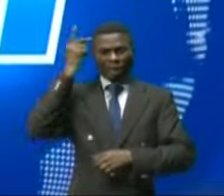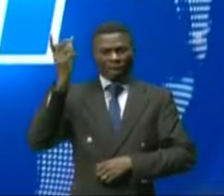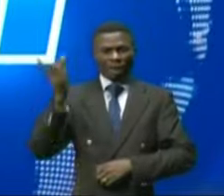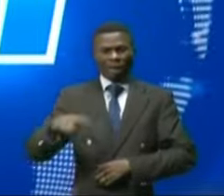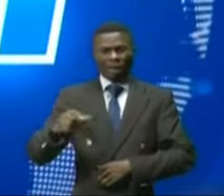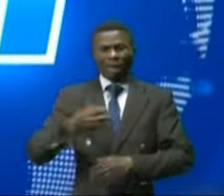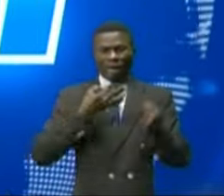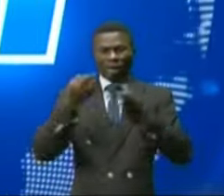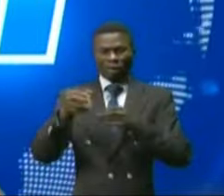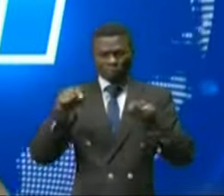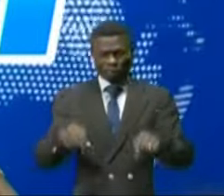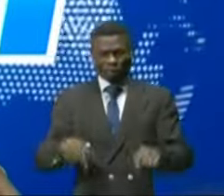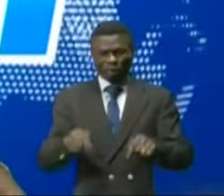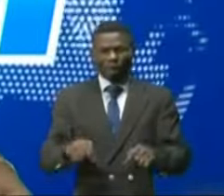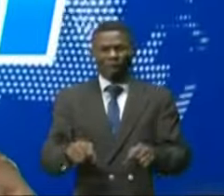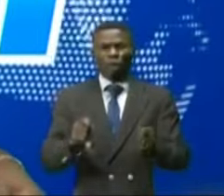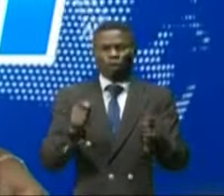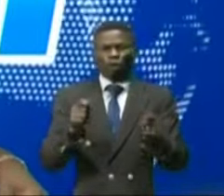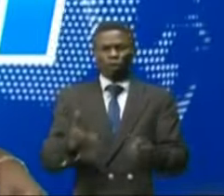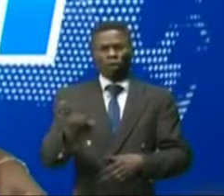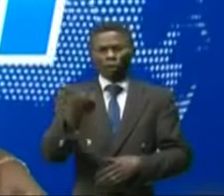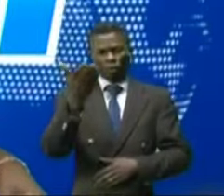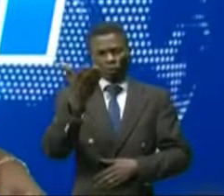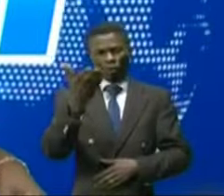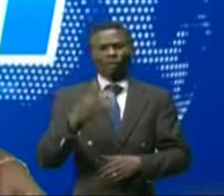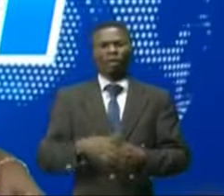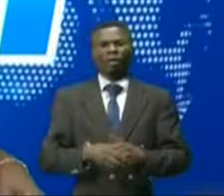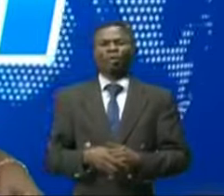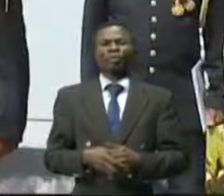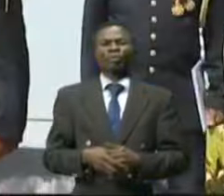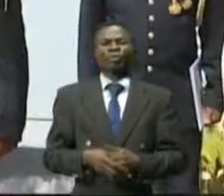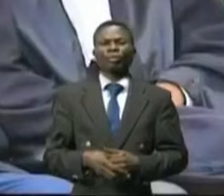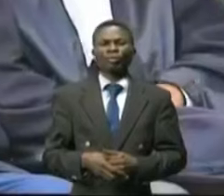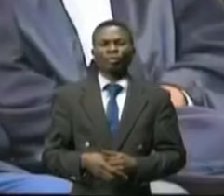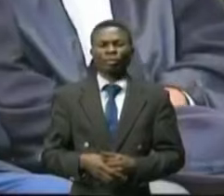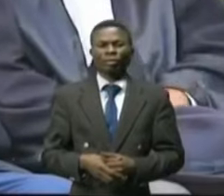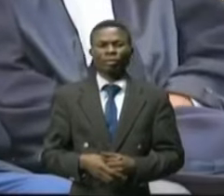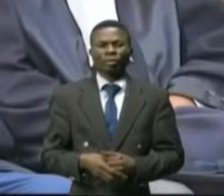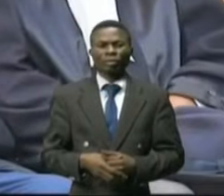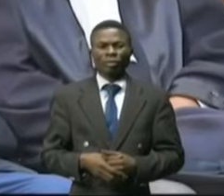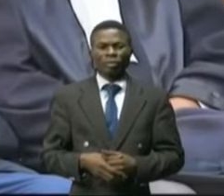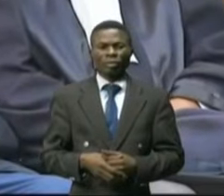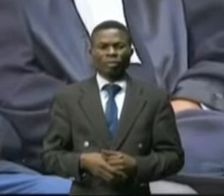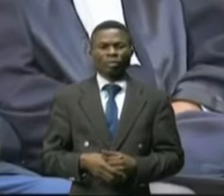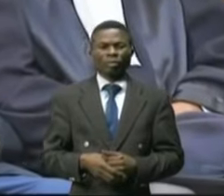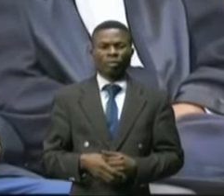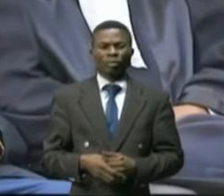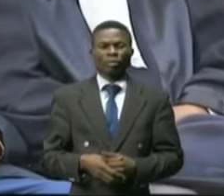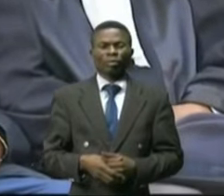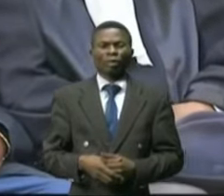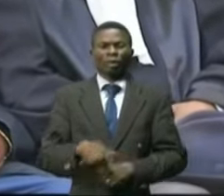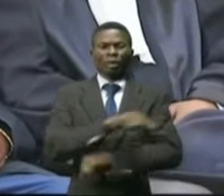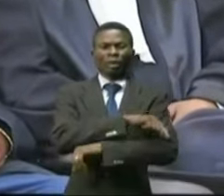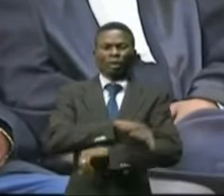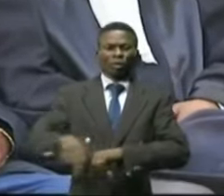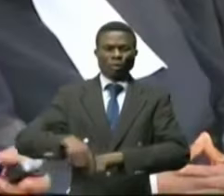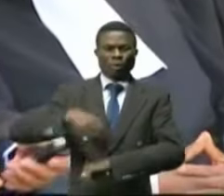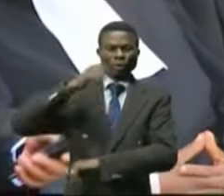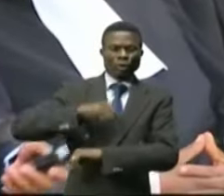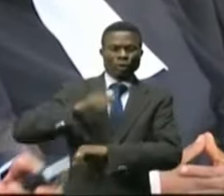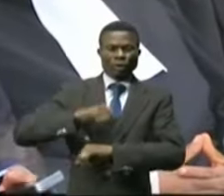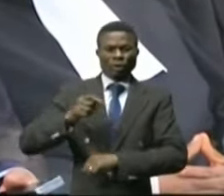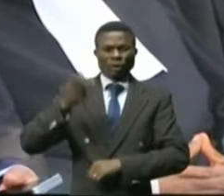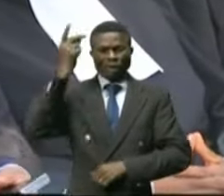D'autres explications avec Félix Zaloumeti Dandou et Bobo Samba. Le toge noir du barreau de Kinshasa Gombe